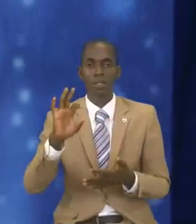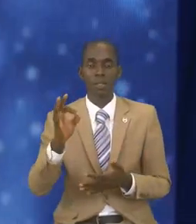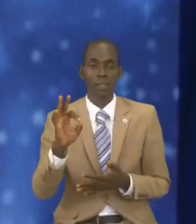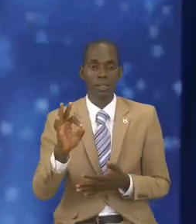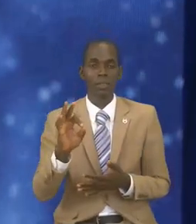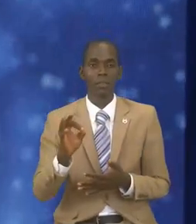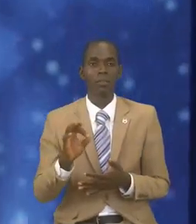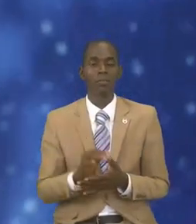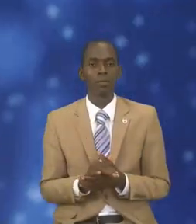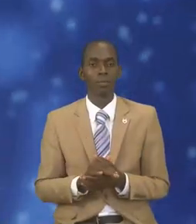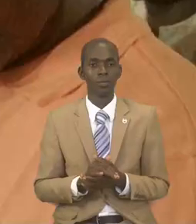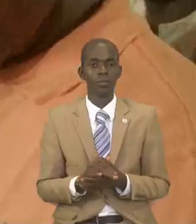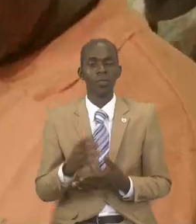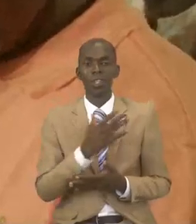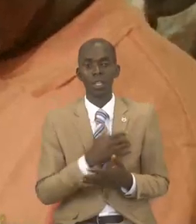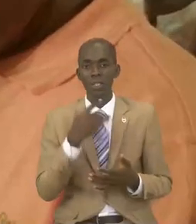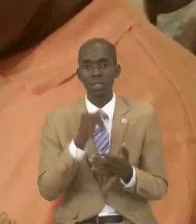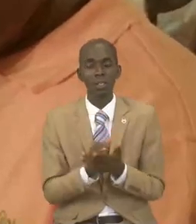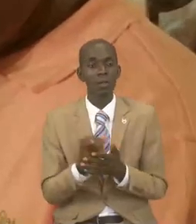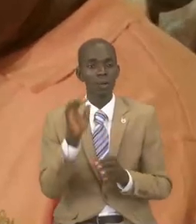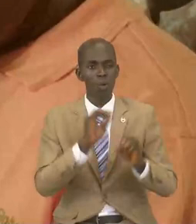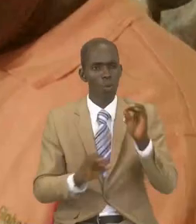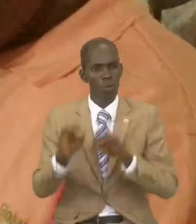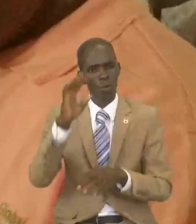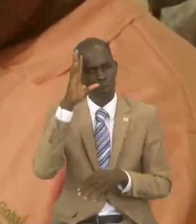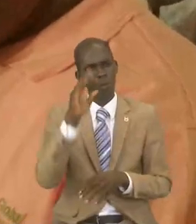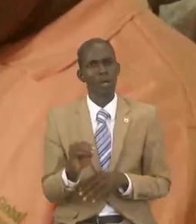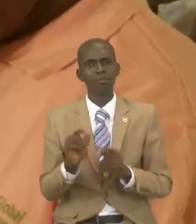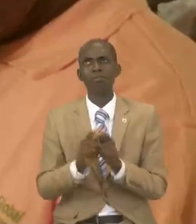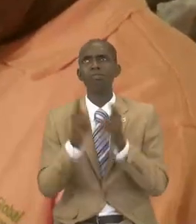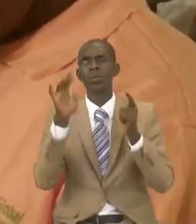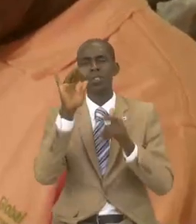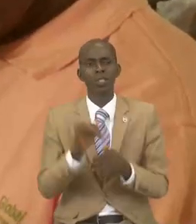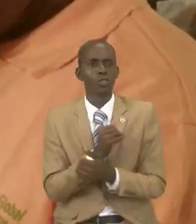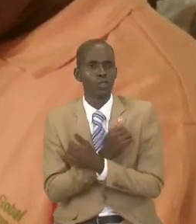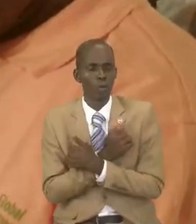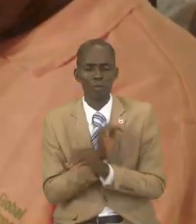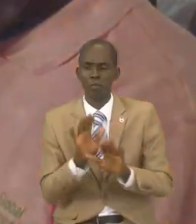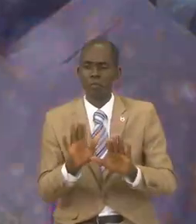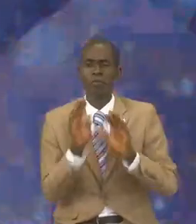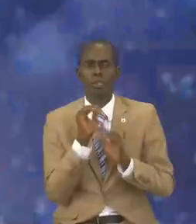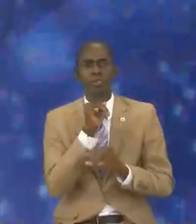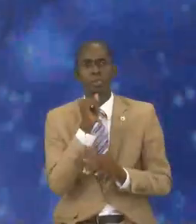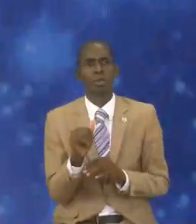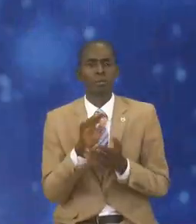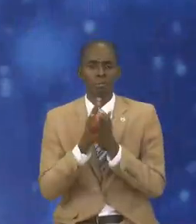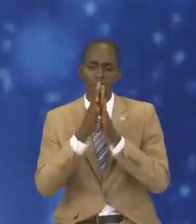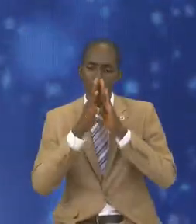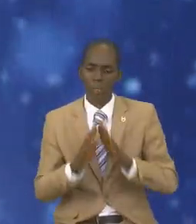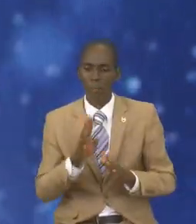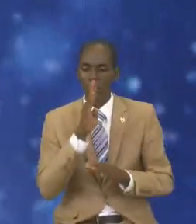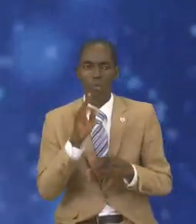Verset 19, puis il me dit, ne crains rien, homme bien-aimé, que la paix soit avec